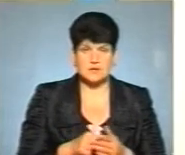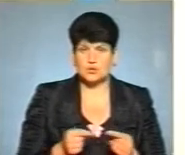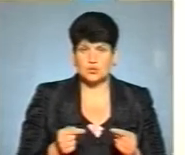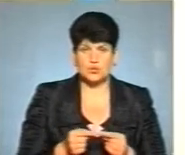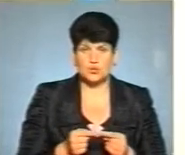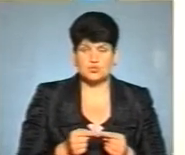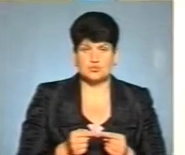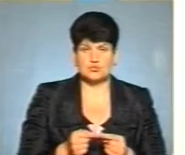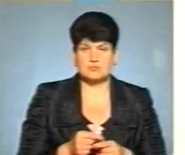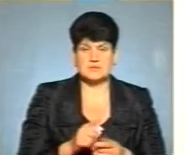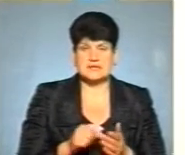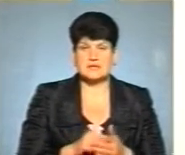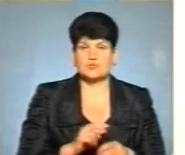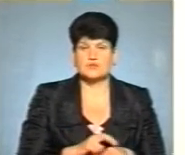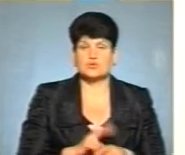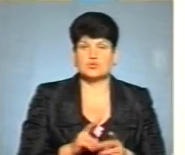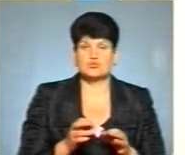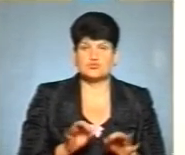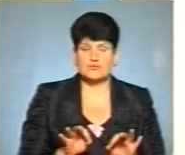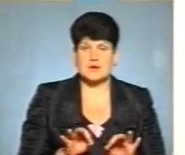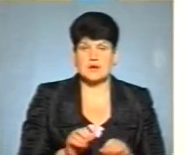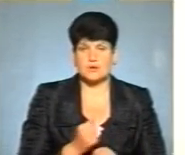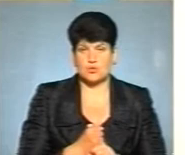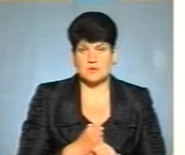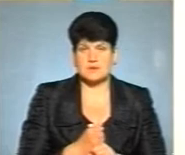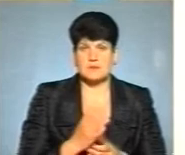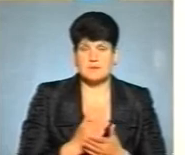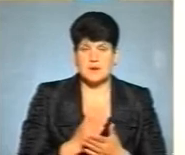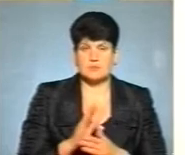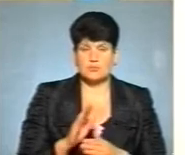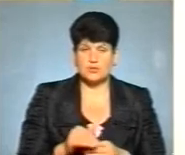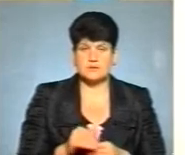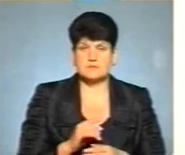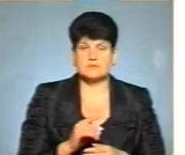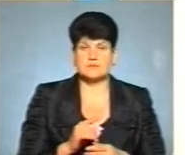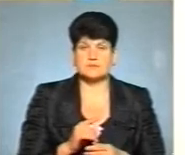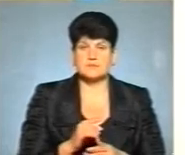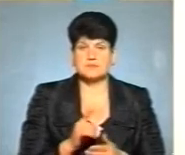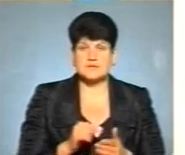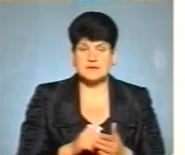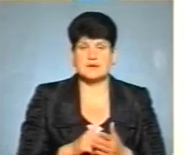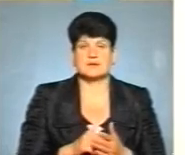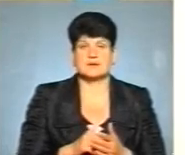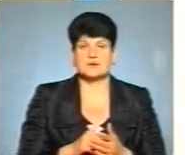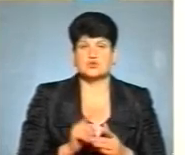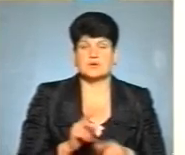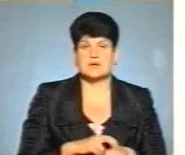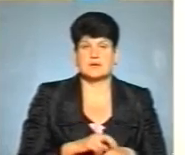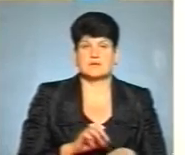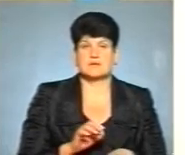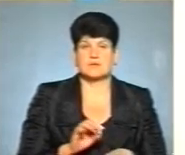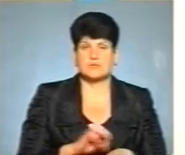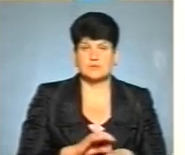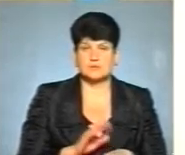дозволяють це робити. Ми маємо потім як наслідок того, що лікарі інфікуються, тому що ці костюми захисні, так, і маски,